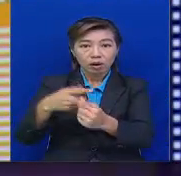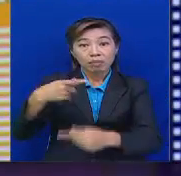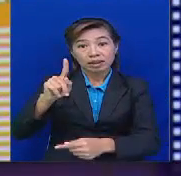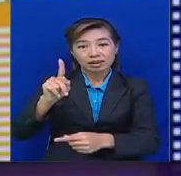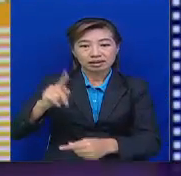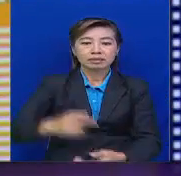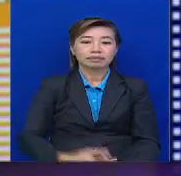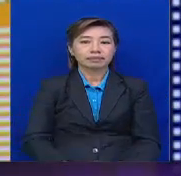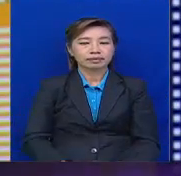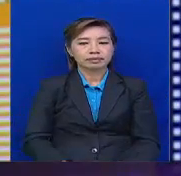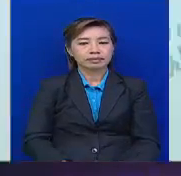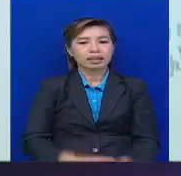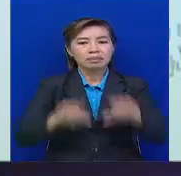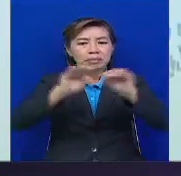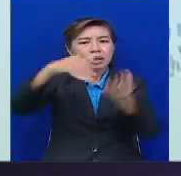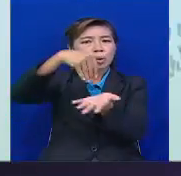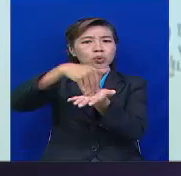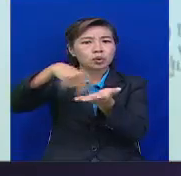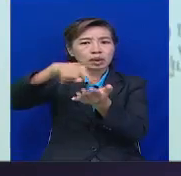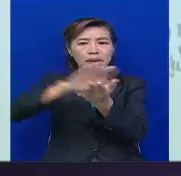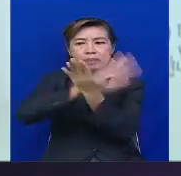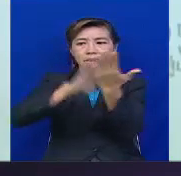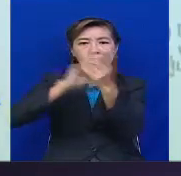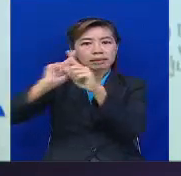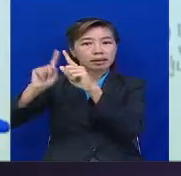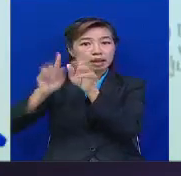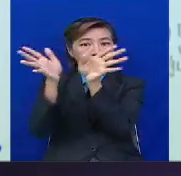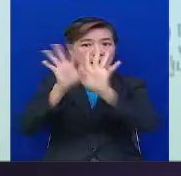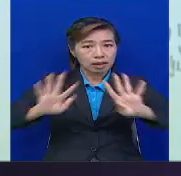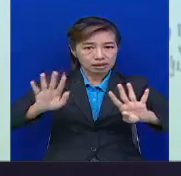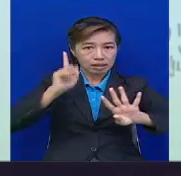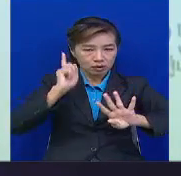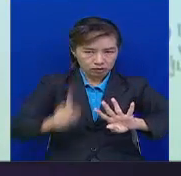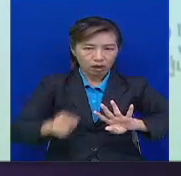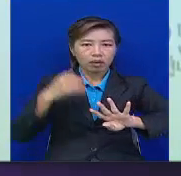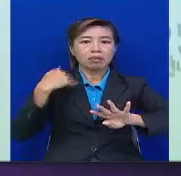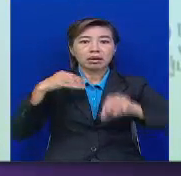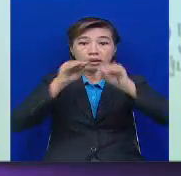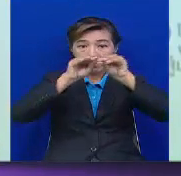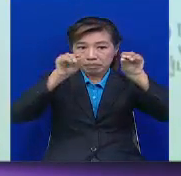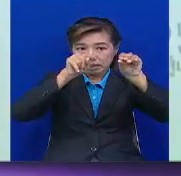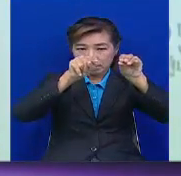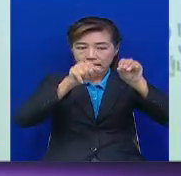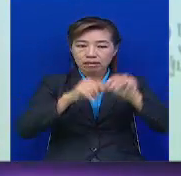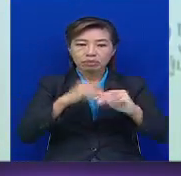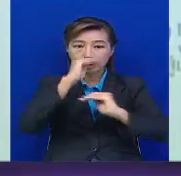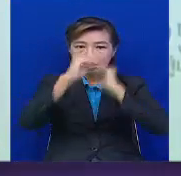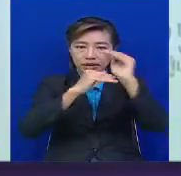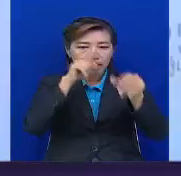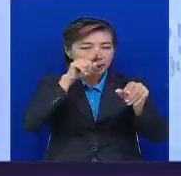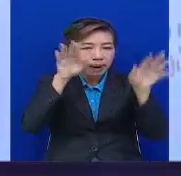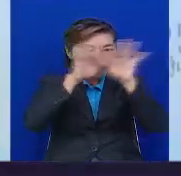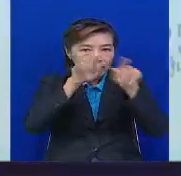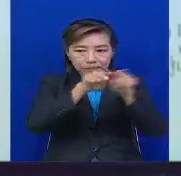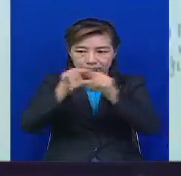นมาตรฐานกลางที่คาดหวังให้ทุกประเทศนะคะในที่อยู่ในอาเซียนเนี่ยได้มีระดับของการพัฒนาที่ใกล้เคียงกันเพราะนั้น